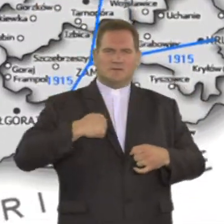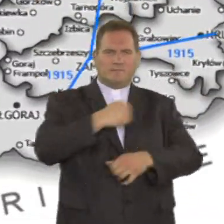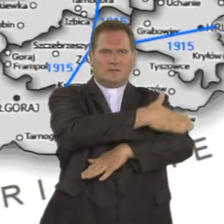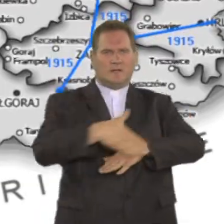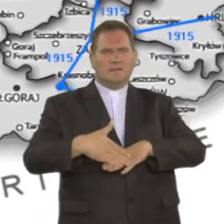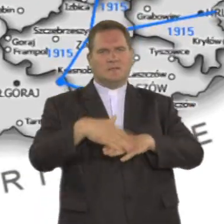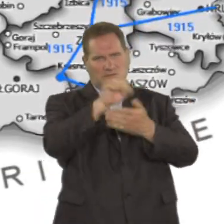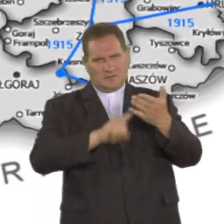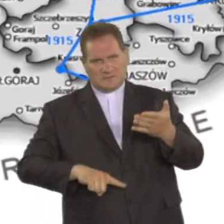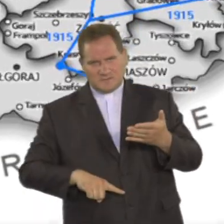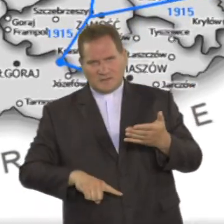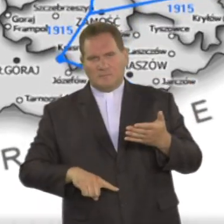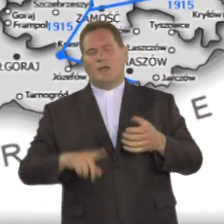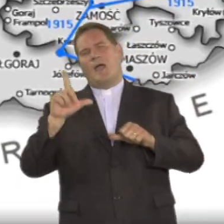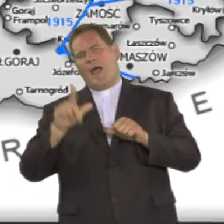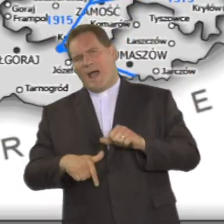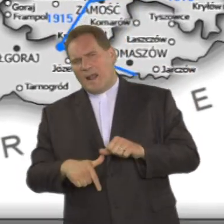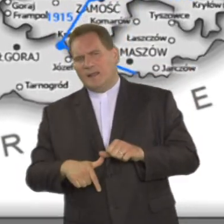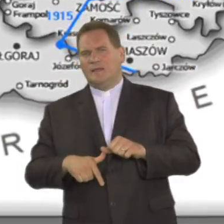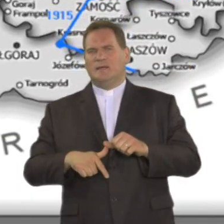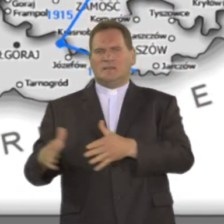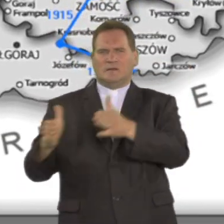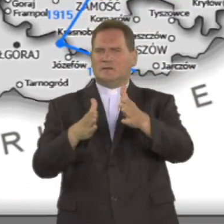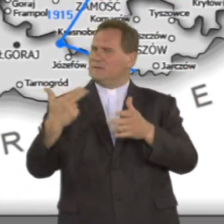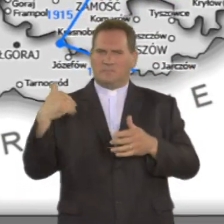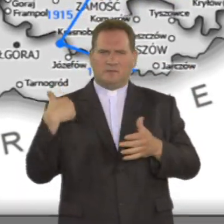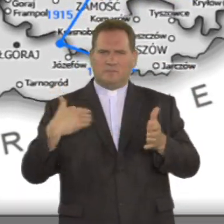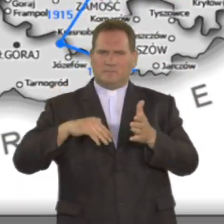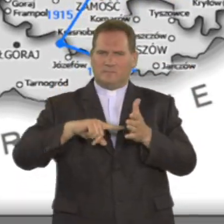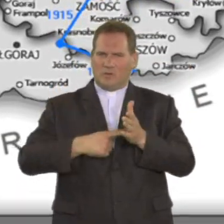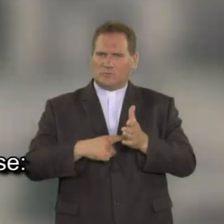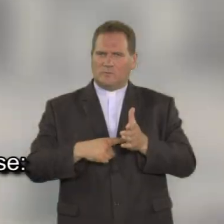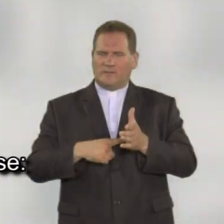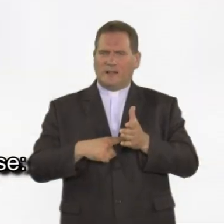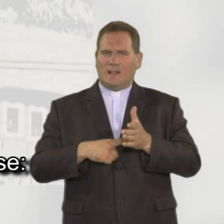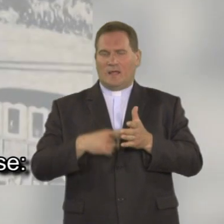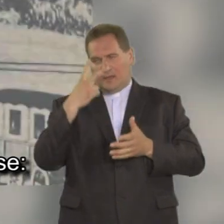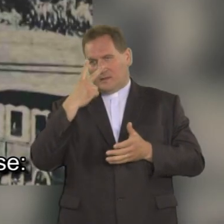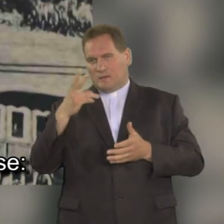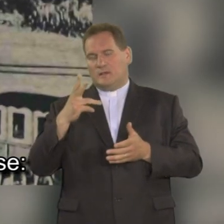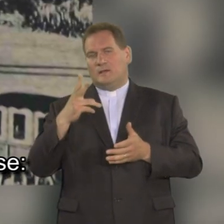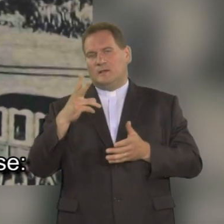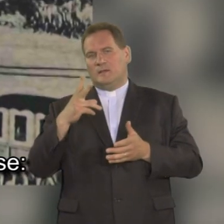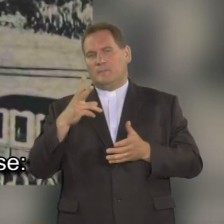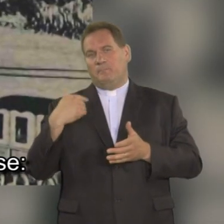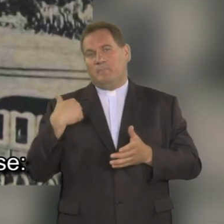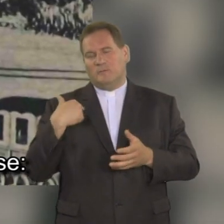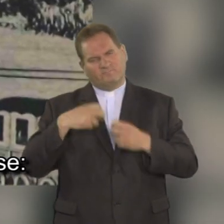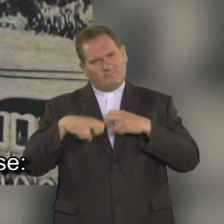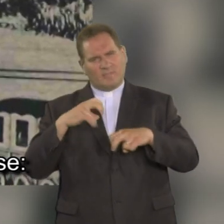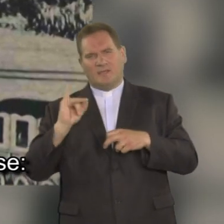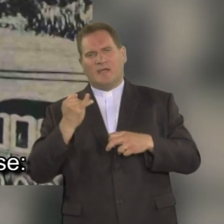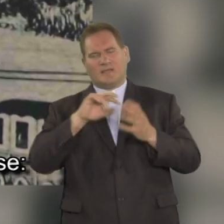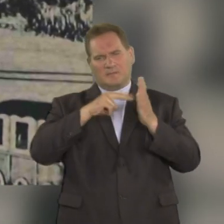ze Śląskiem. Ale droga nie biegła jeszcze przez Piotrków. Pojawił się dylemat, jaki projekt